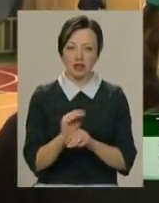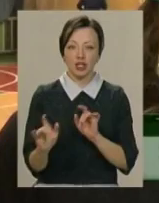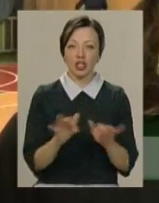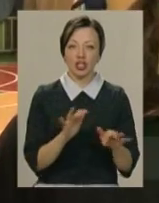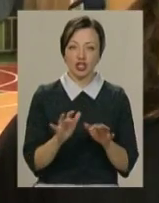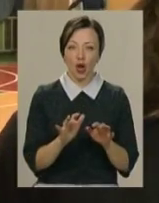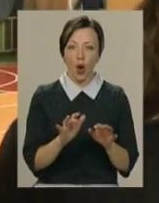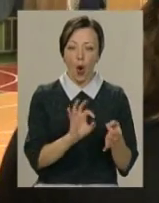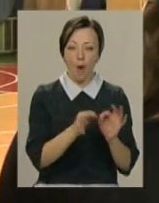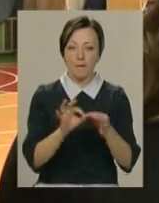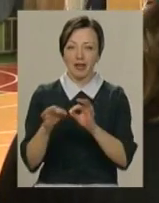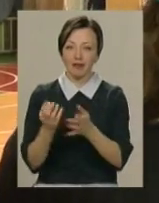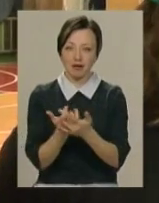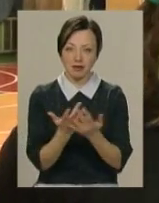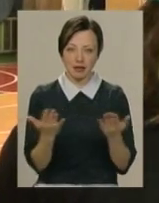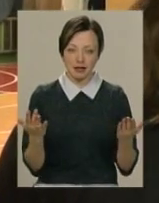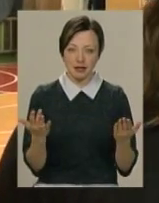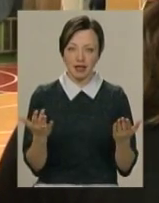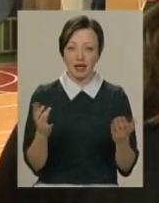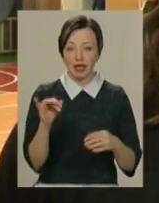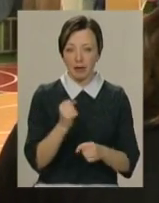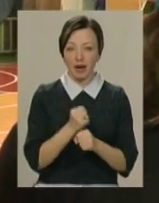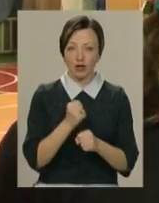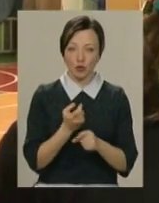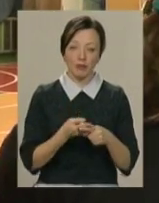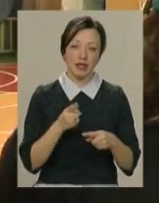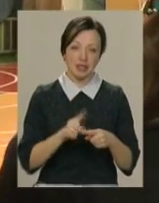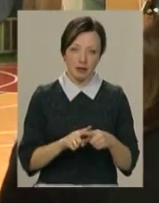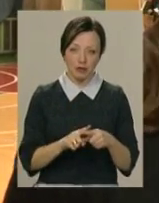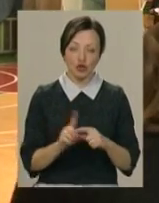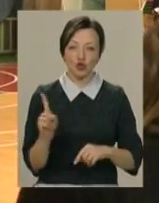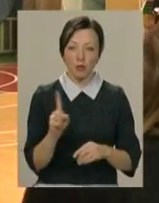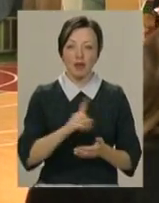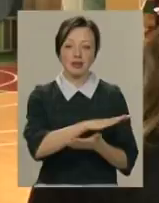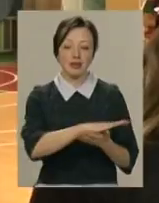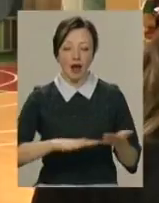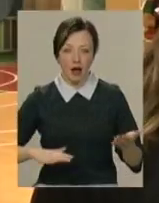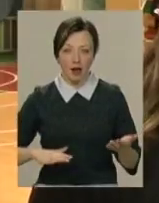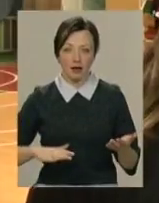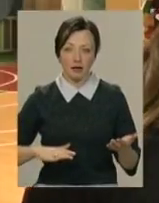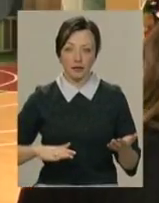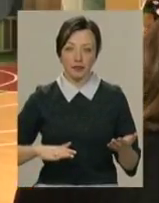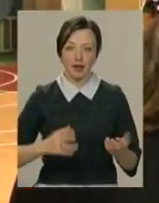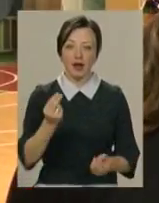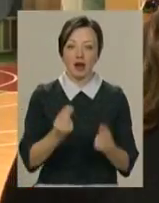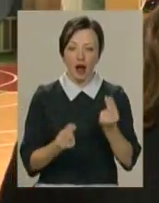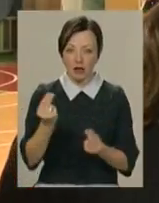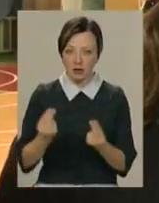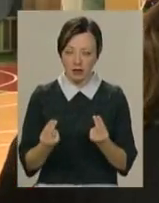тактичних комбінацій різних нових і працюємо над ними, щоб надалі грати